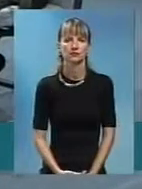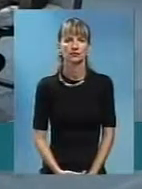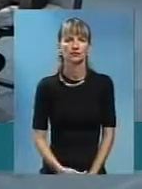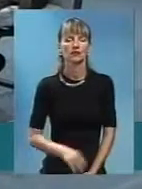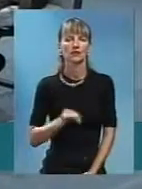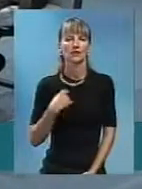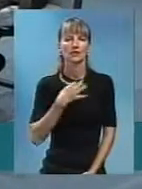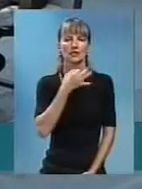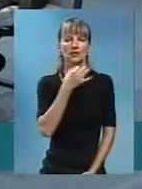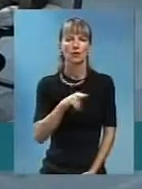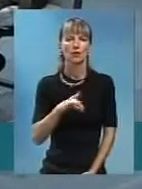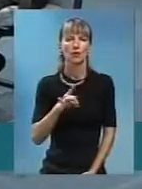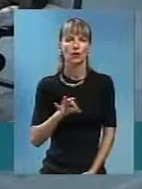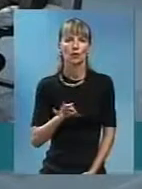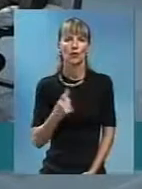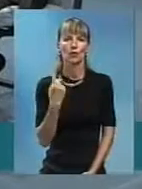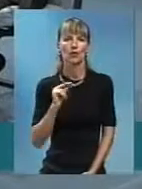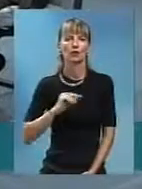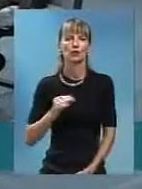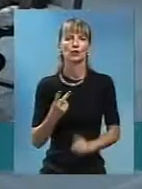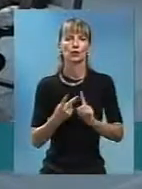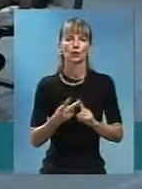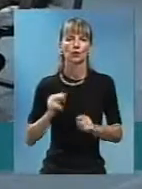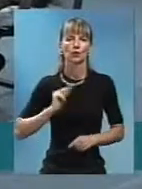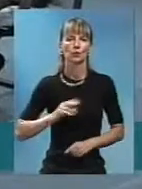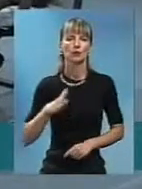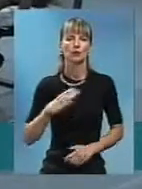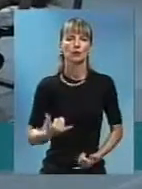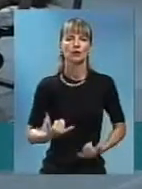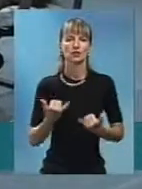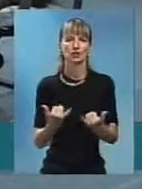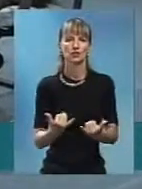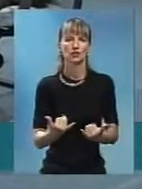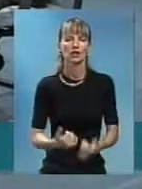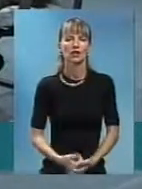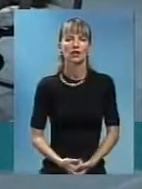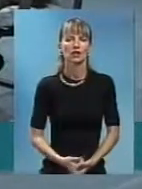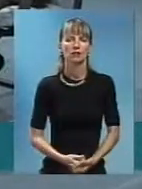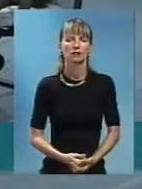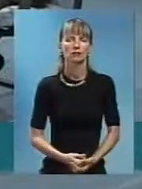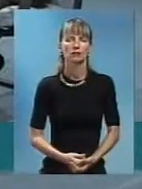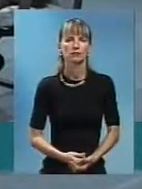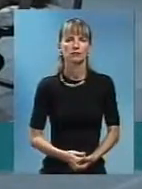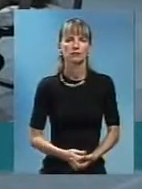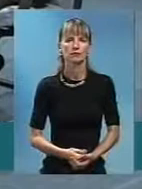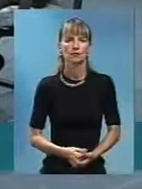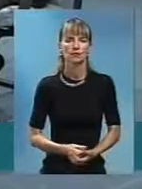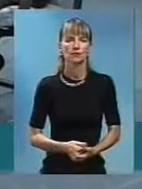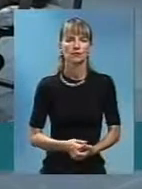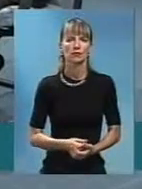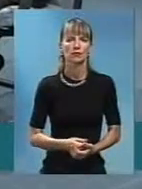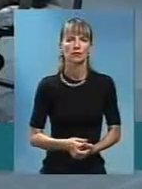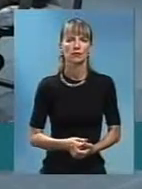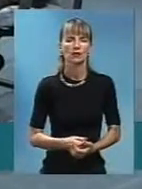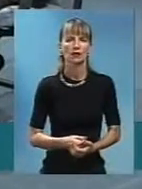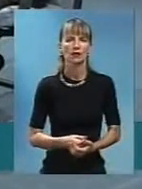я сказав про одну роботу, і друга робота була присвячена відходу в засвіти великого київського